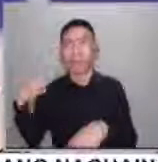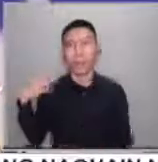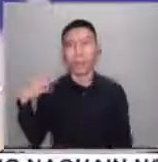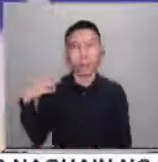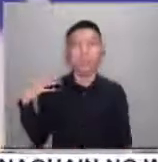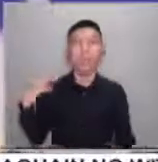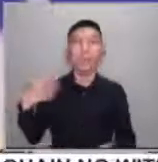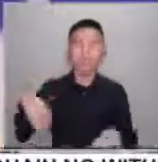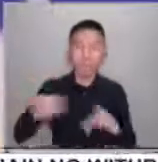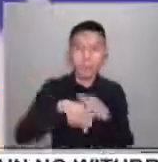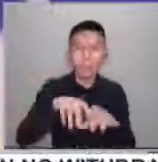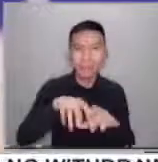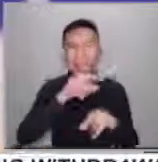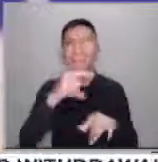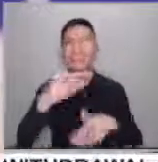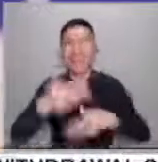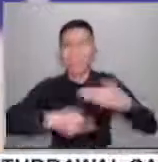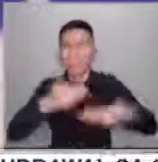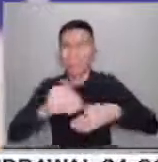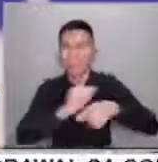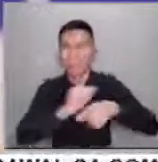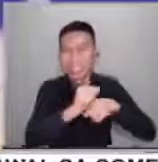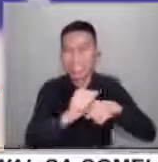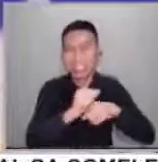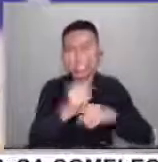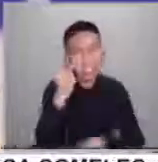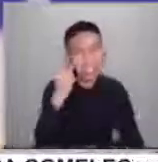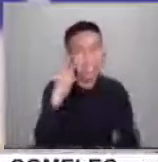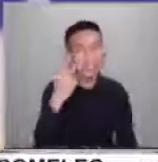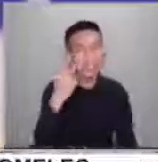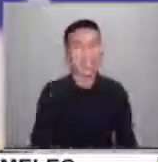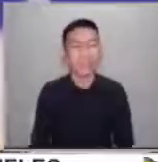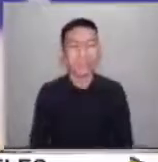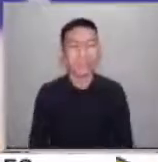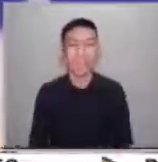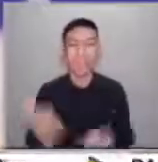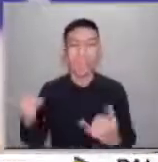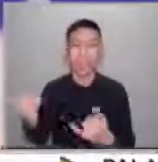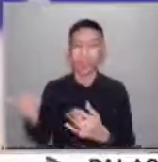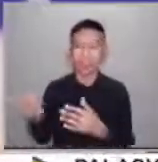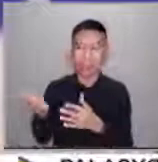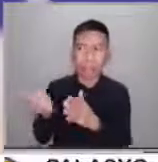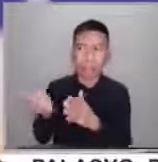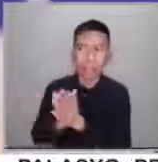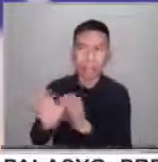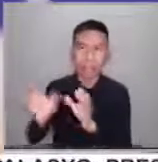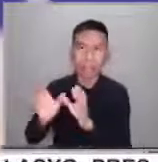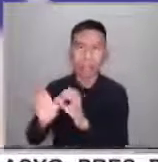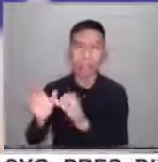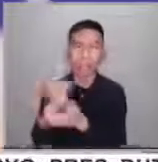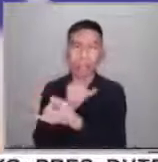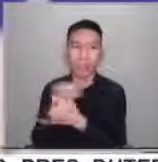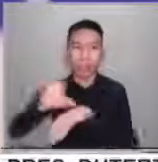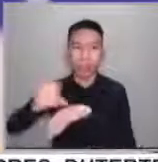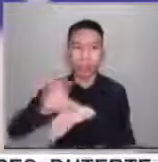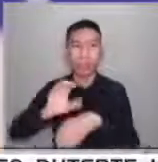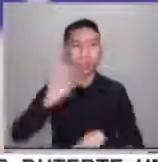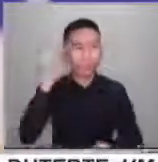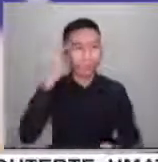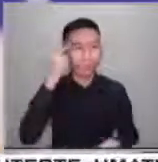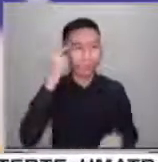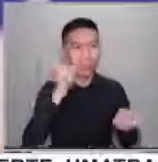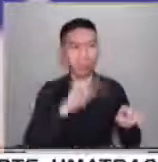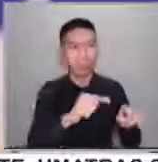are undergoing certification by our independent consultant as well as the government regulators, so as soon as we pass and